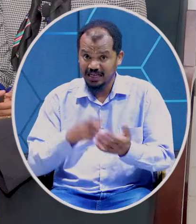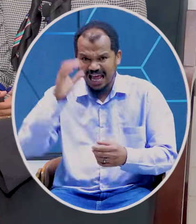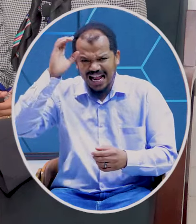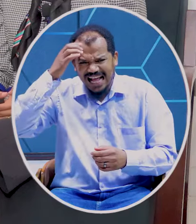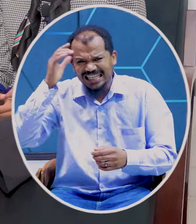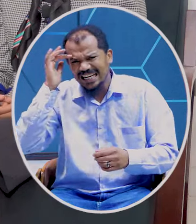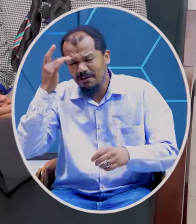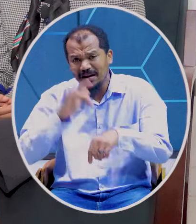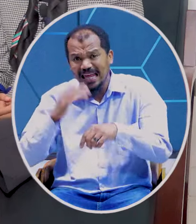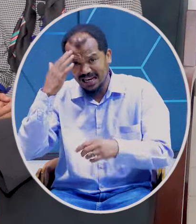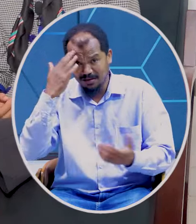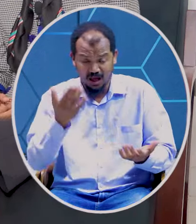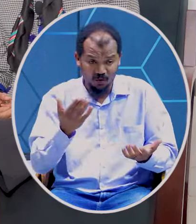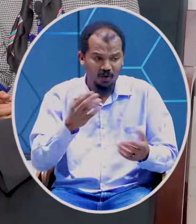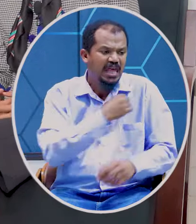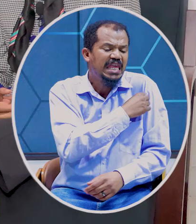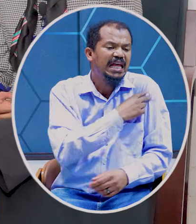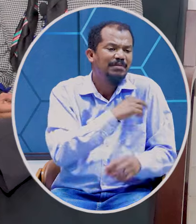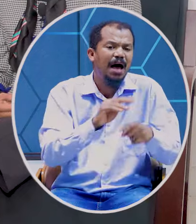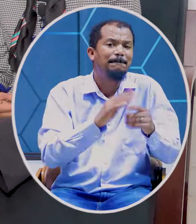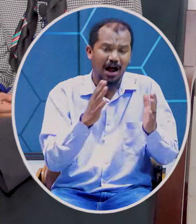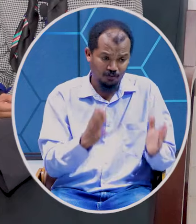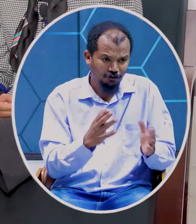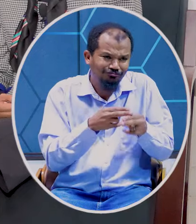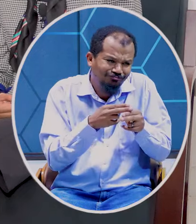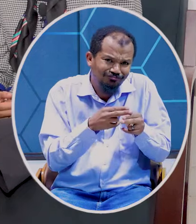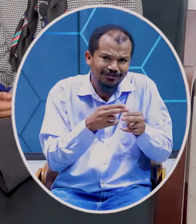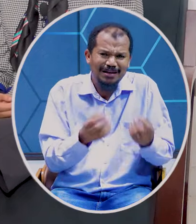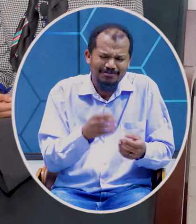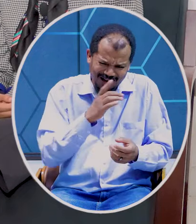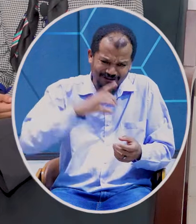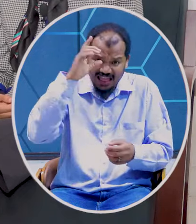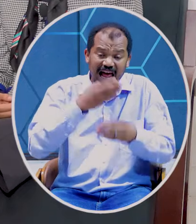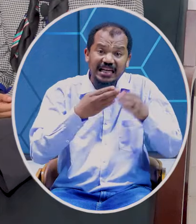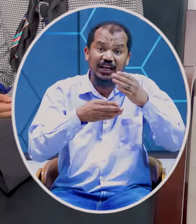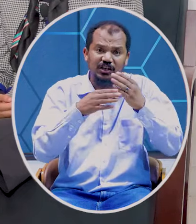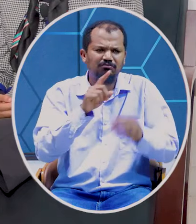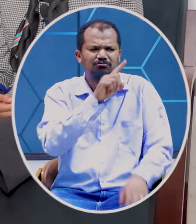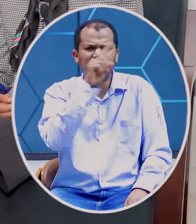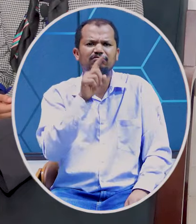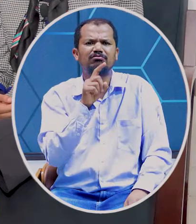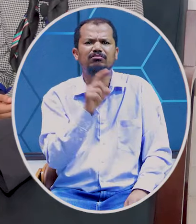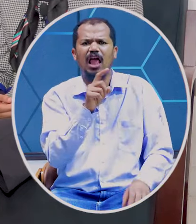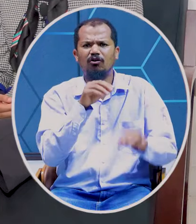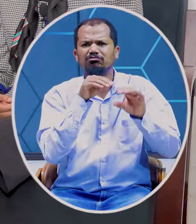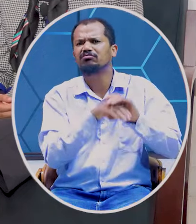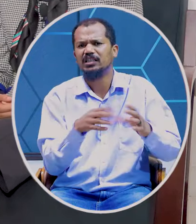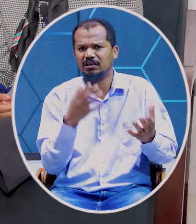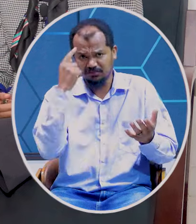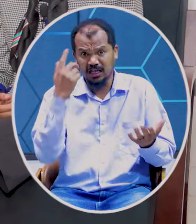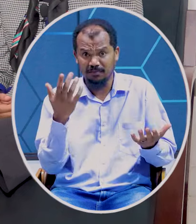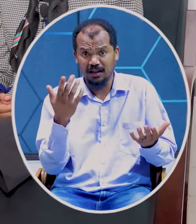በዚህ በካንሰር ህመም ላይ እንደሚታወቀው የህክምና ባለሙያዎች እጥረት በከፍተኛ ደረጃ ጥያቄ ውስጥ የሚገባ